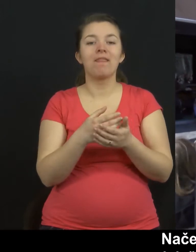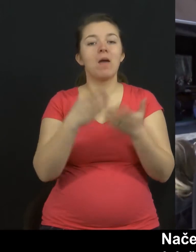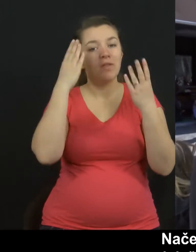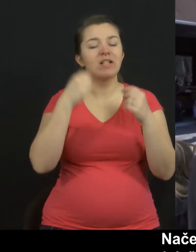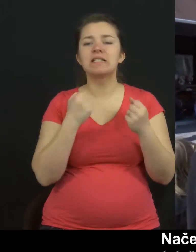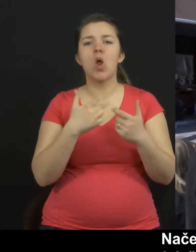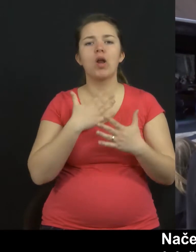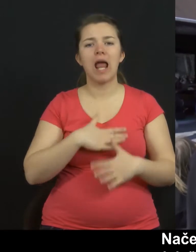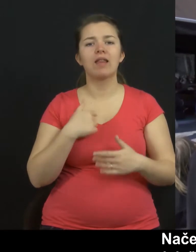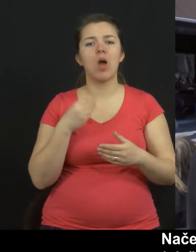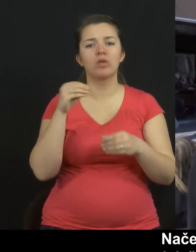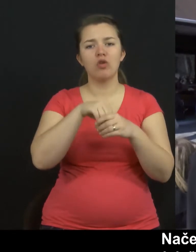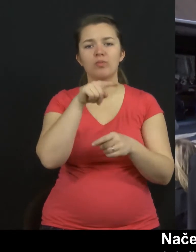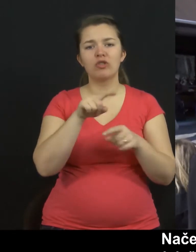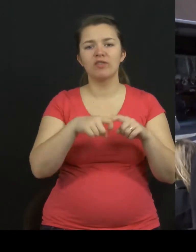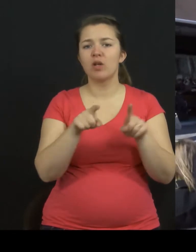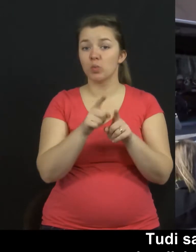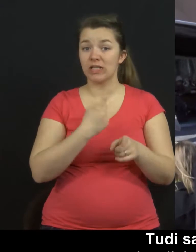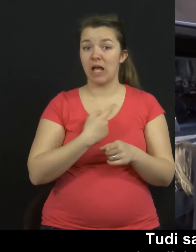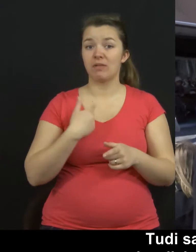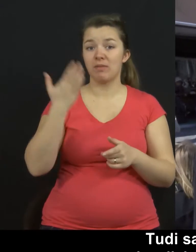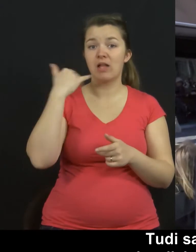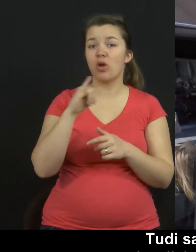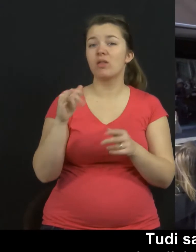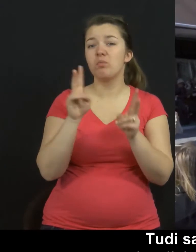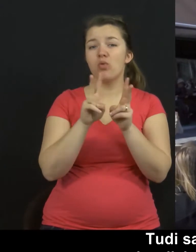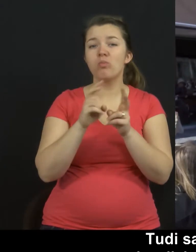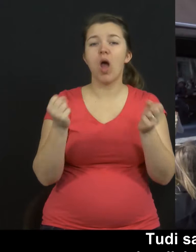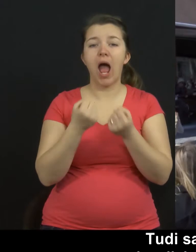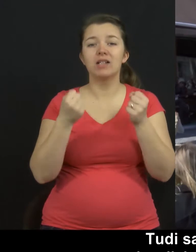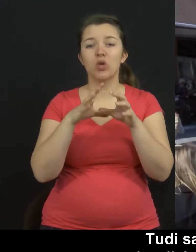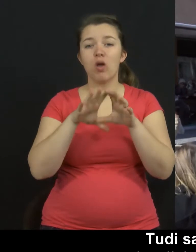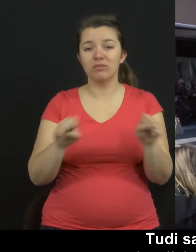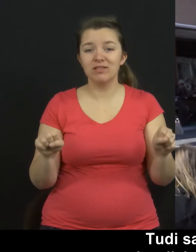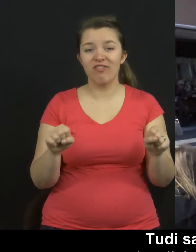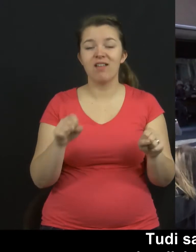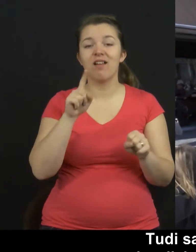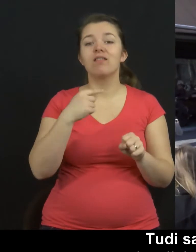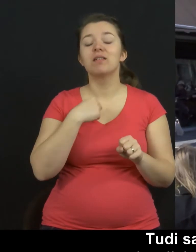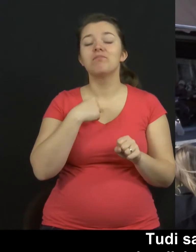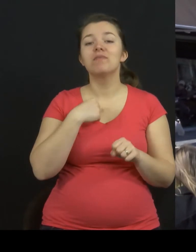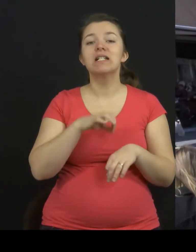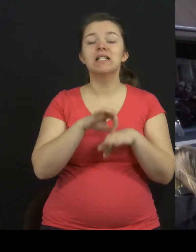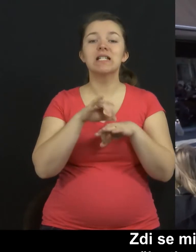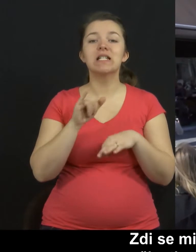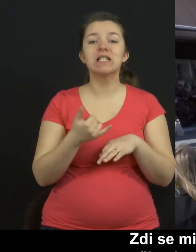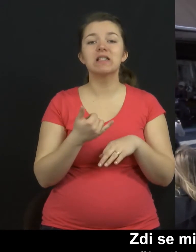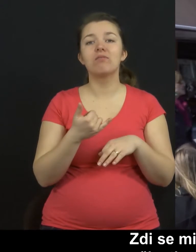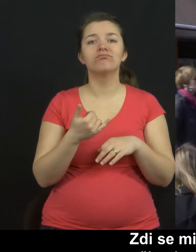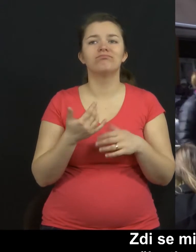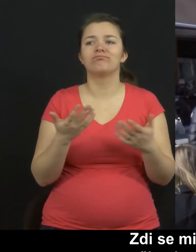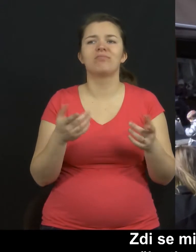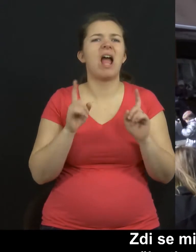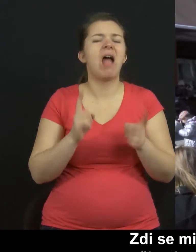Načeloma se zelo rada udeležujem takih stvari, tudi sama sem lani eno podobno akcijo speljala in se mi zdi,